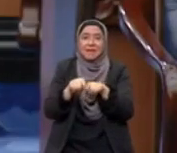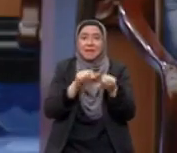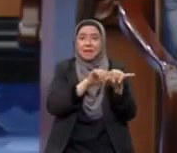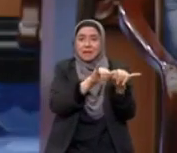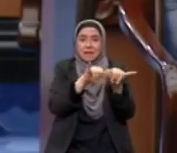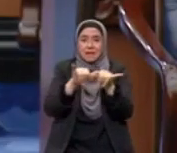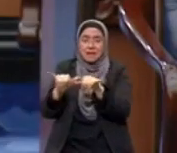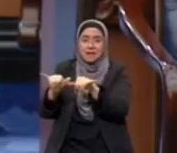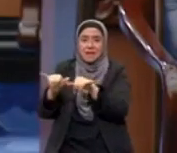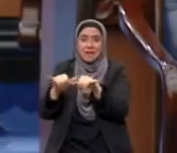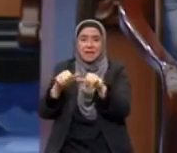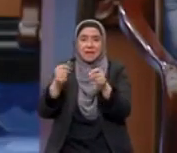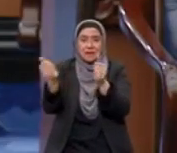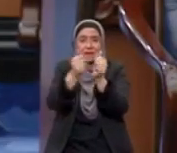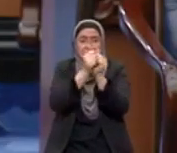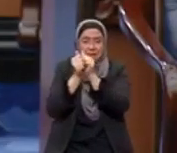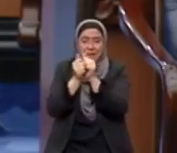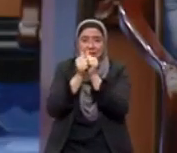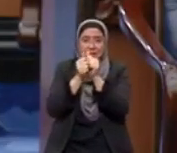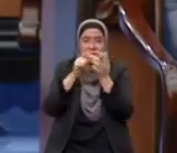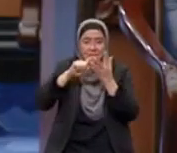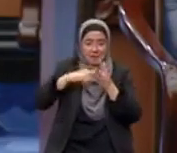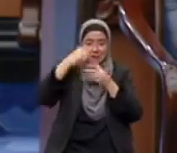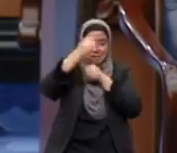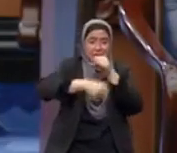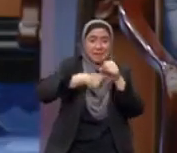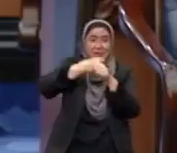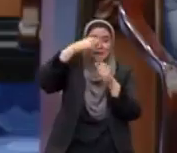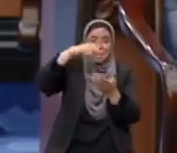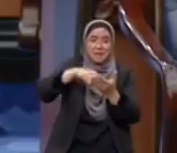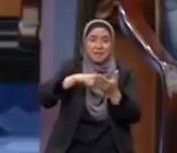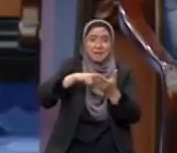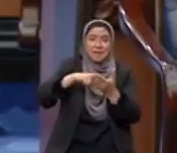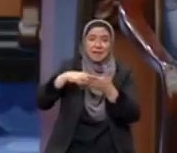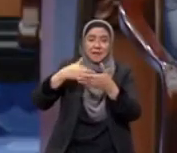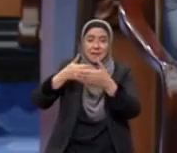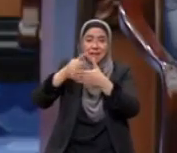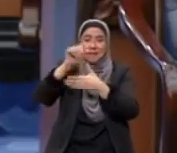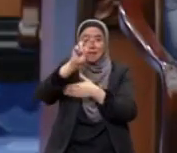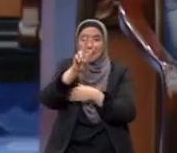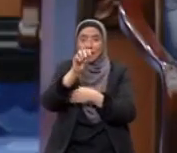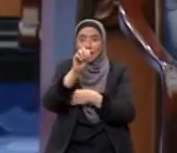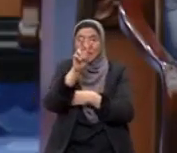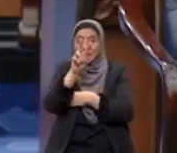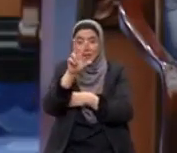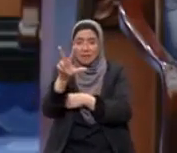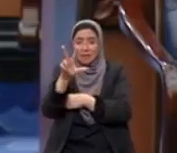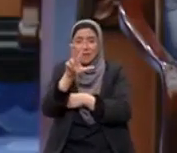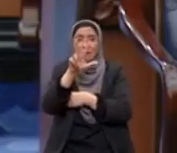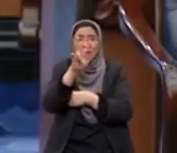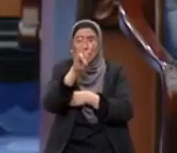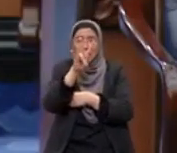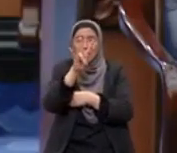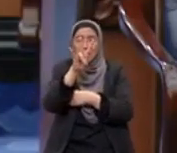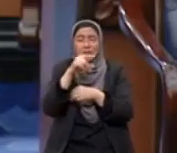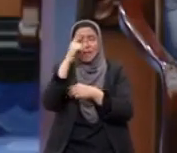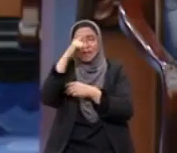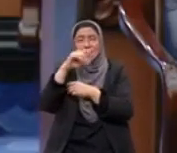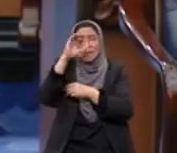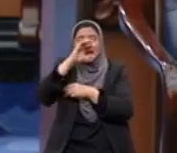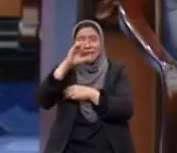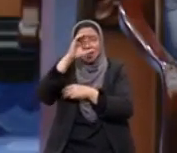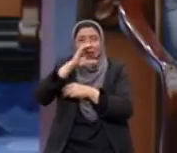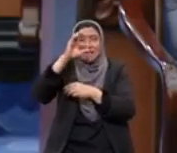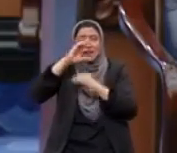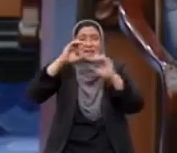ee Ini aus hingga julai 2027 akan mencari jalan yang terbaik bagaimana untuk menamatkan